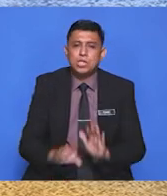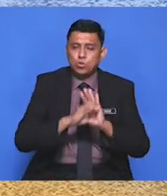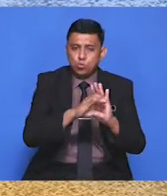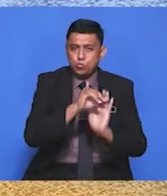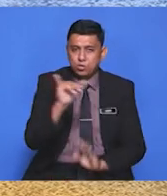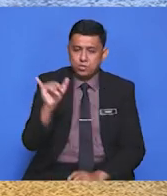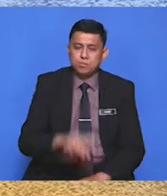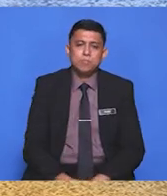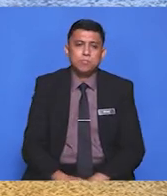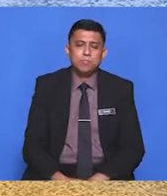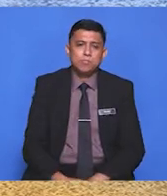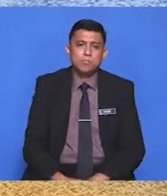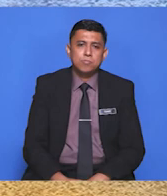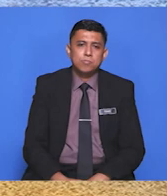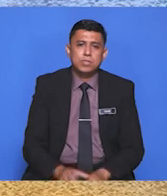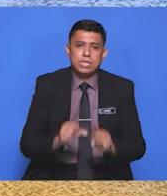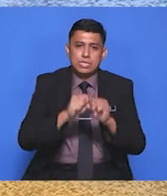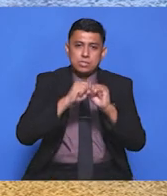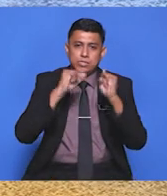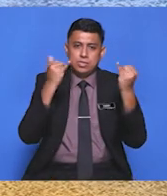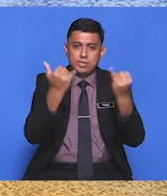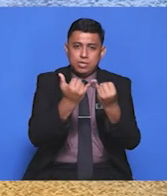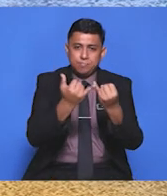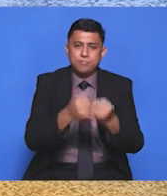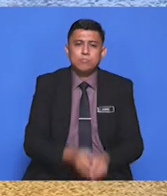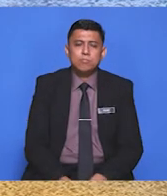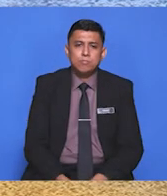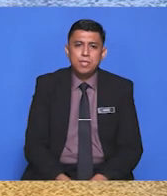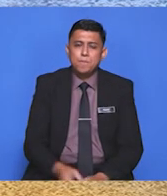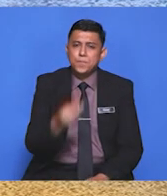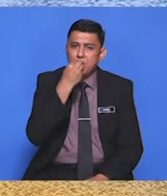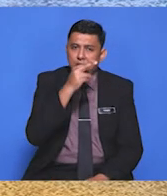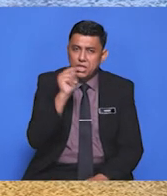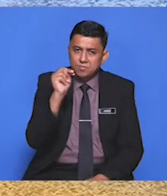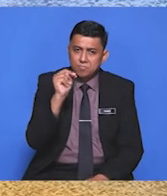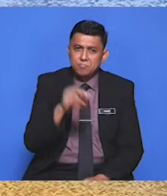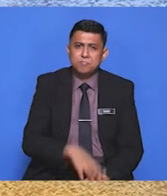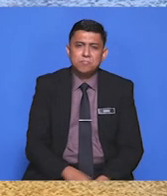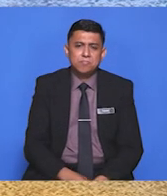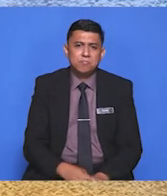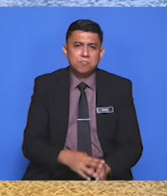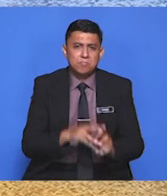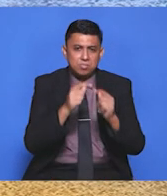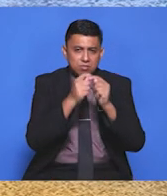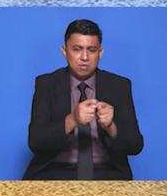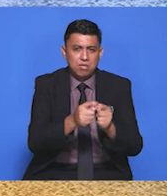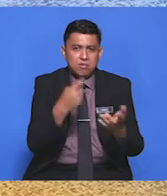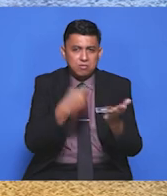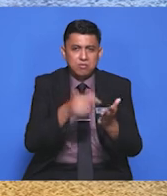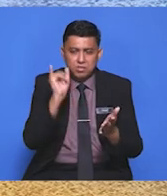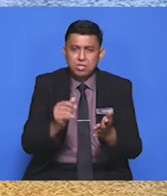Contohnya, syarikat catering menetapkan harga yang tinggi kerana